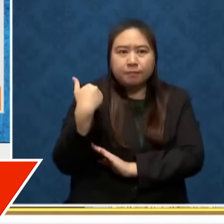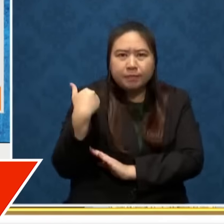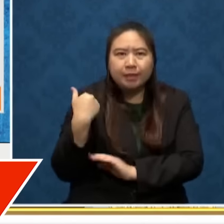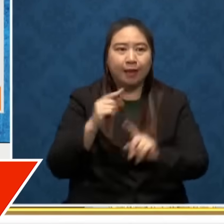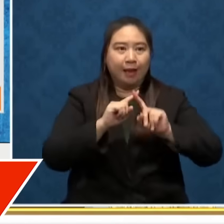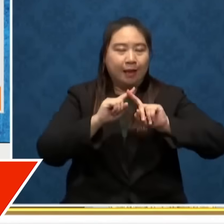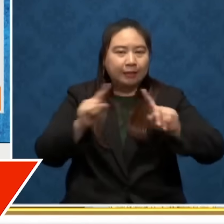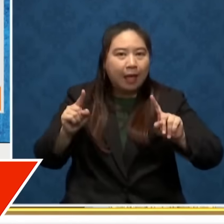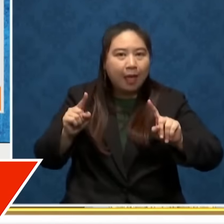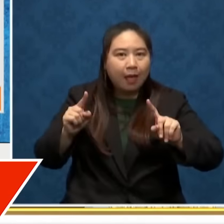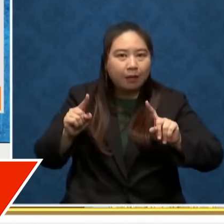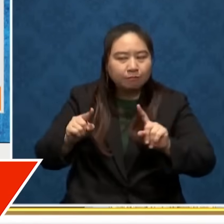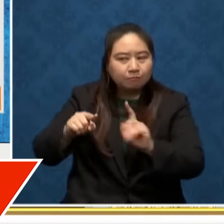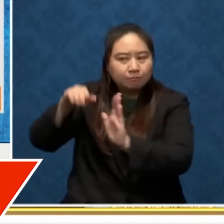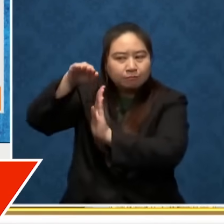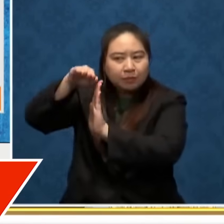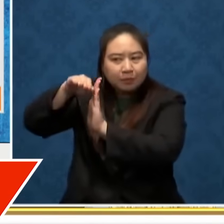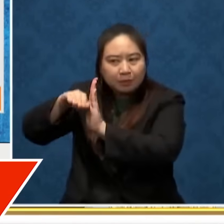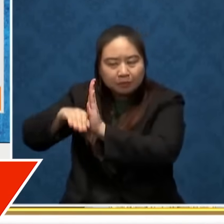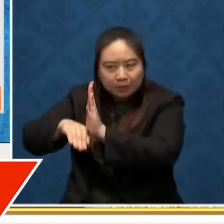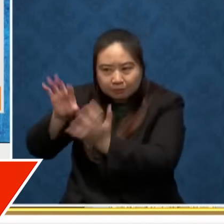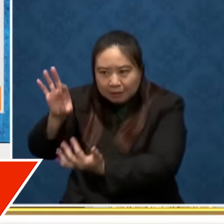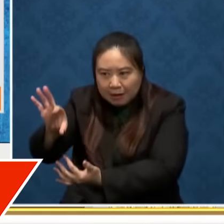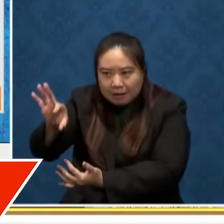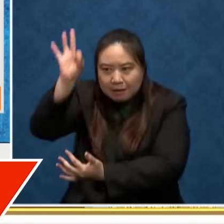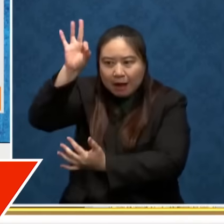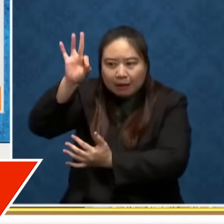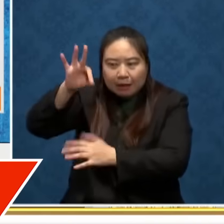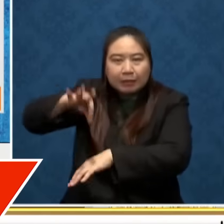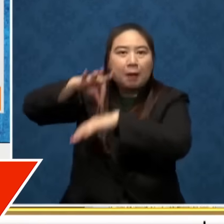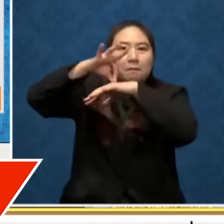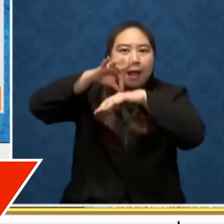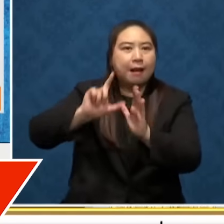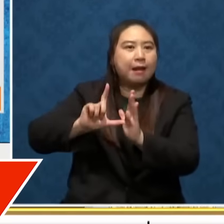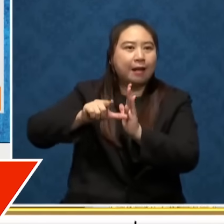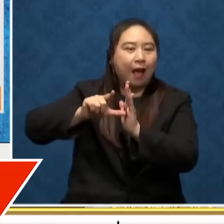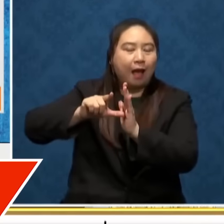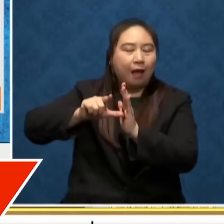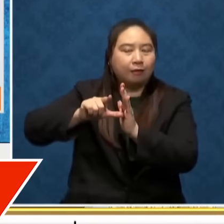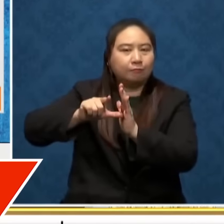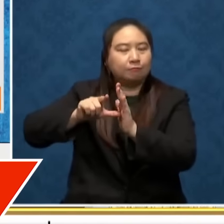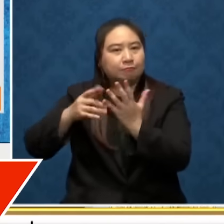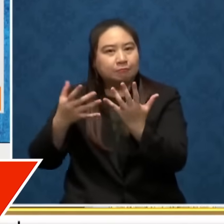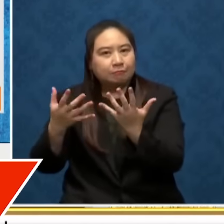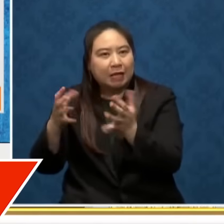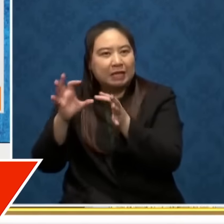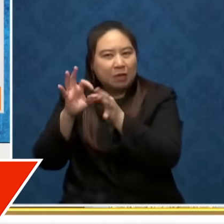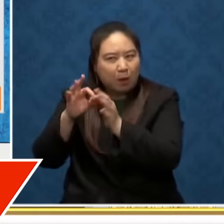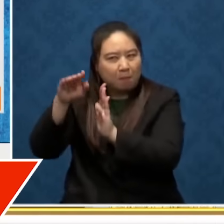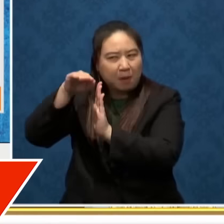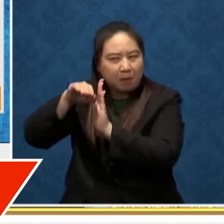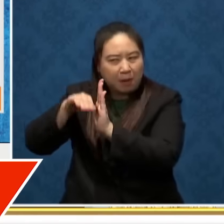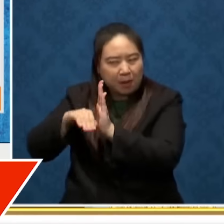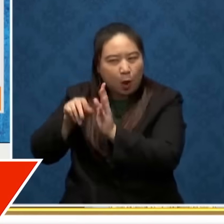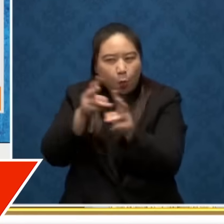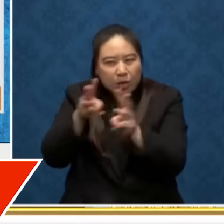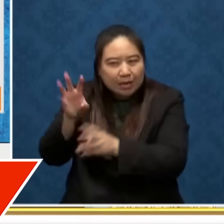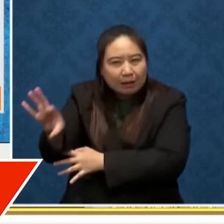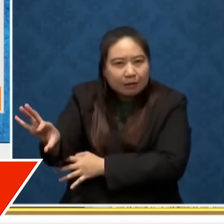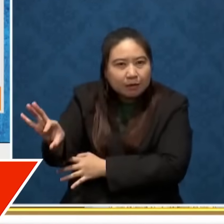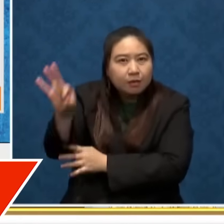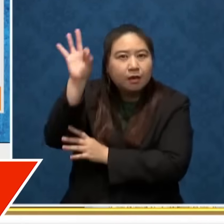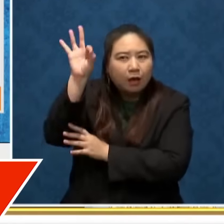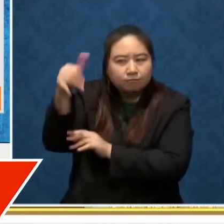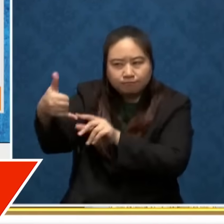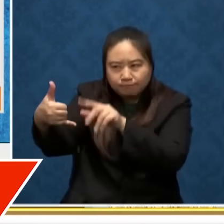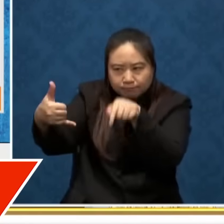ในการสรรหาตำแหน่งเลขาธิการกสทช.ก็มีความกังวลเกิดขึ้นเรื่องของกระบวนการคัดเลือกการสรรหา